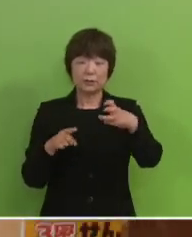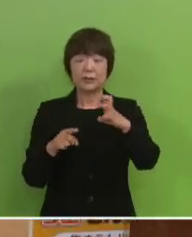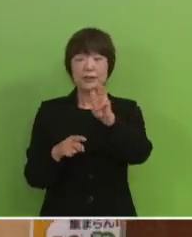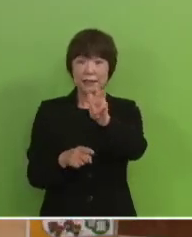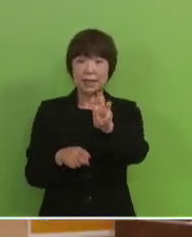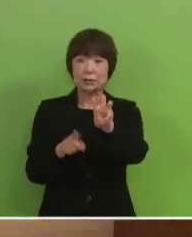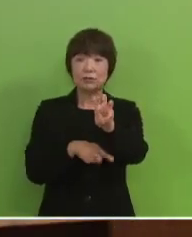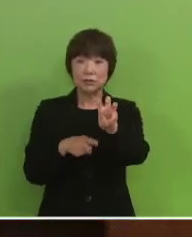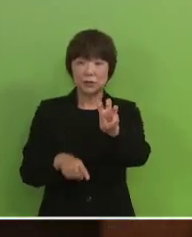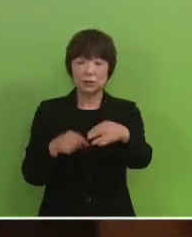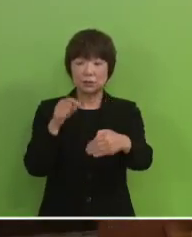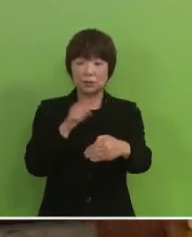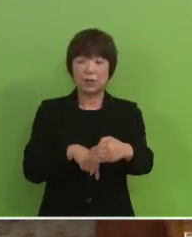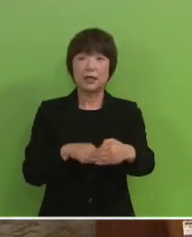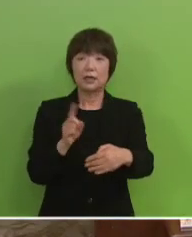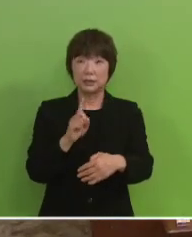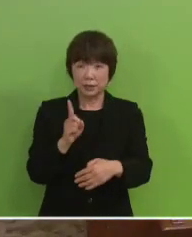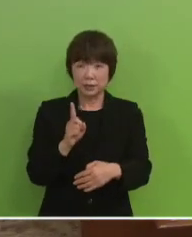ますが